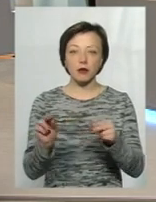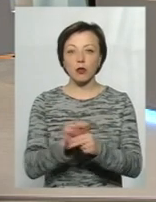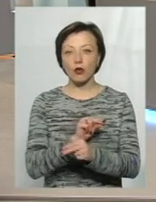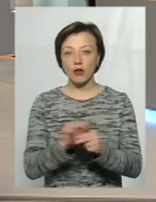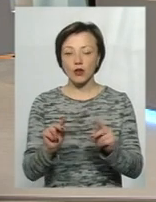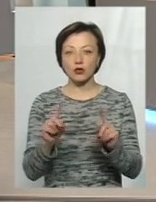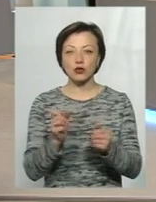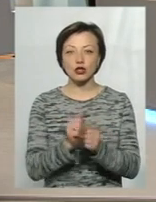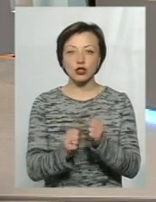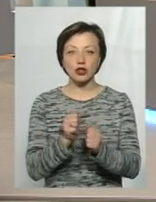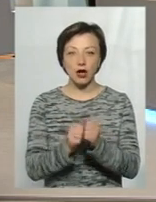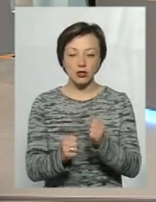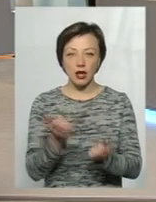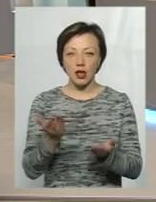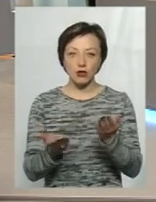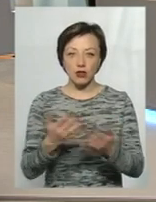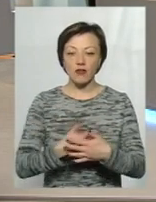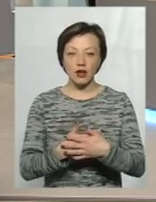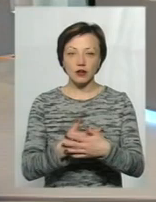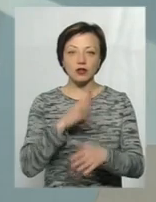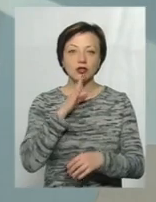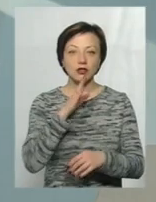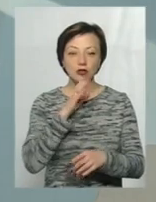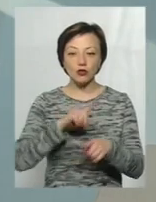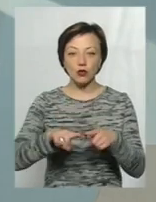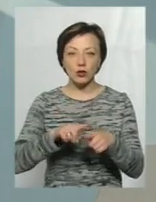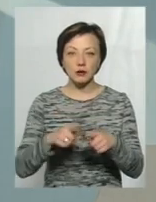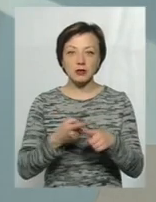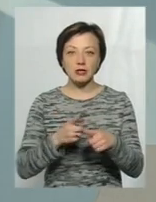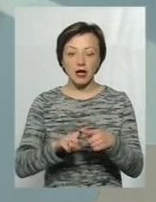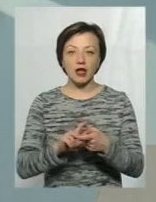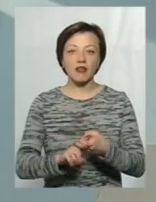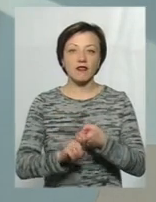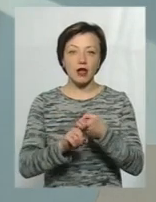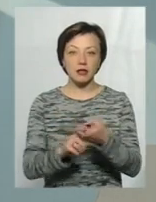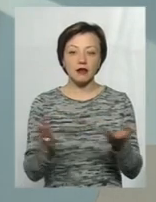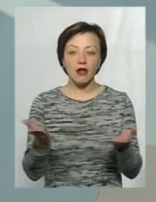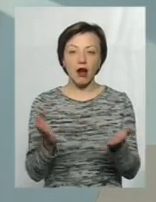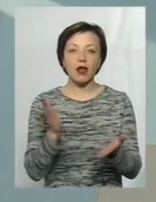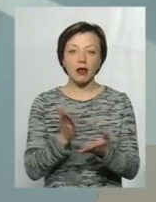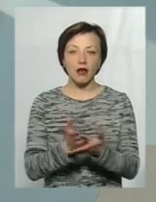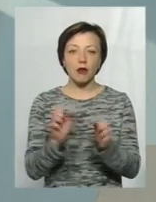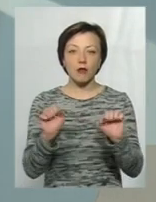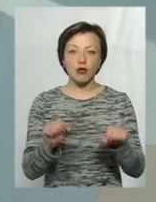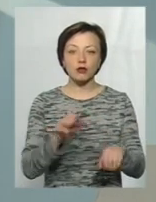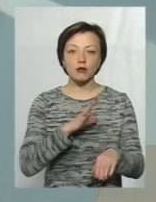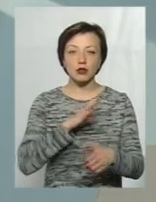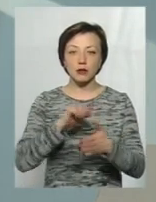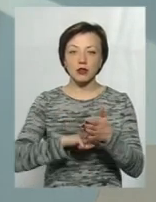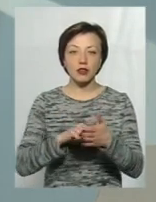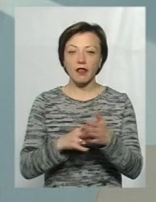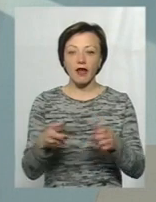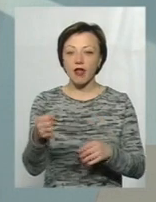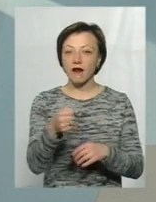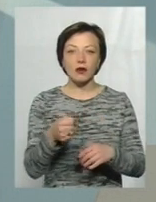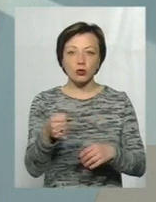пролікуватись, тому що дуже часто, якщо навіть вагітніють жінки, то згодом ця ж інфекція, яка є, вона може бути причиною невиношування